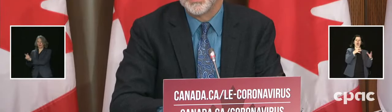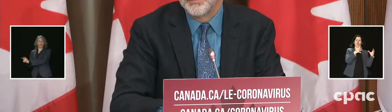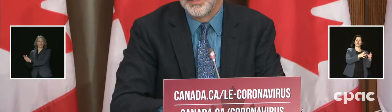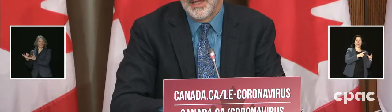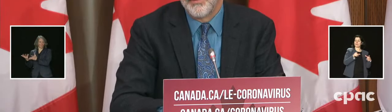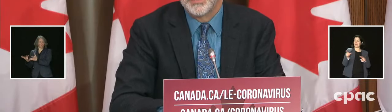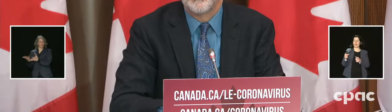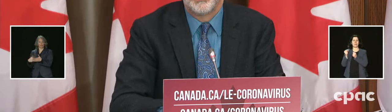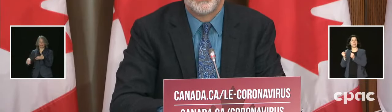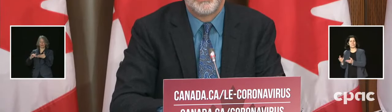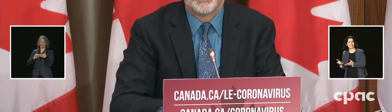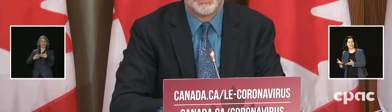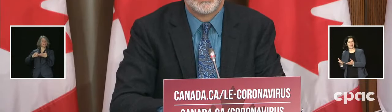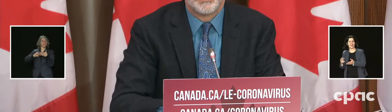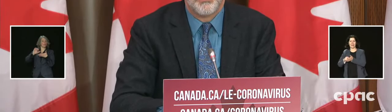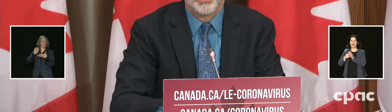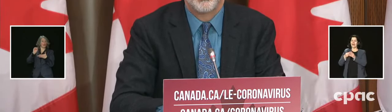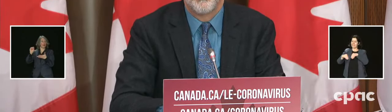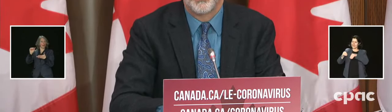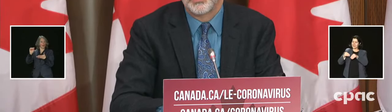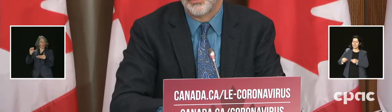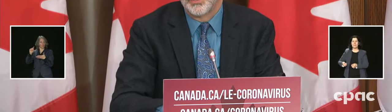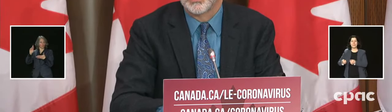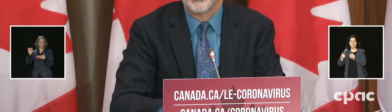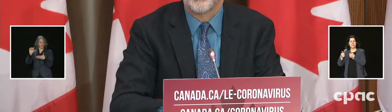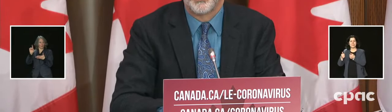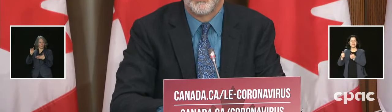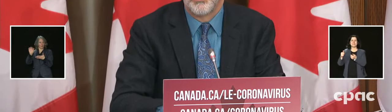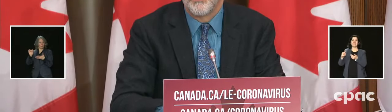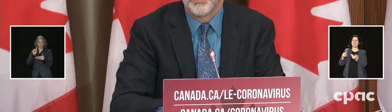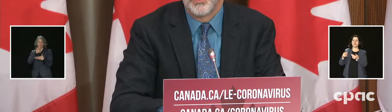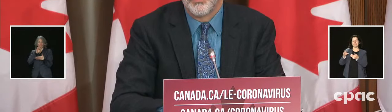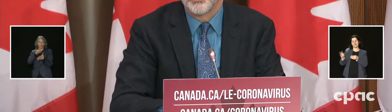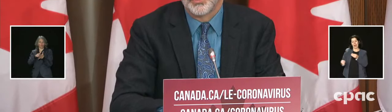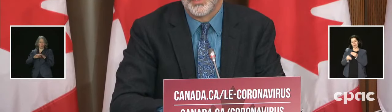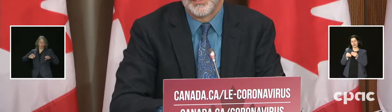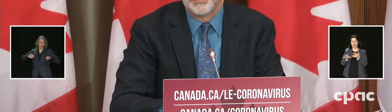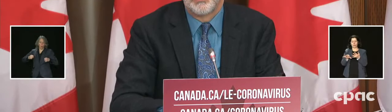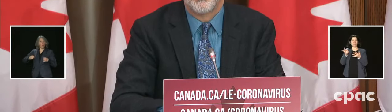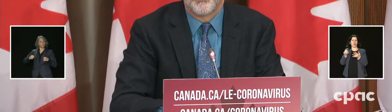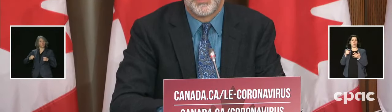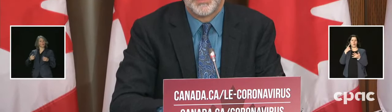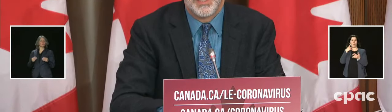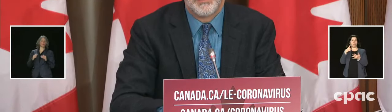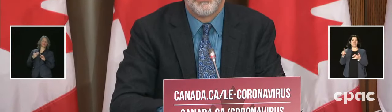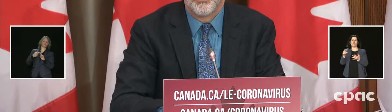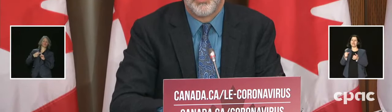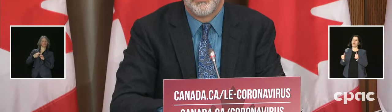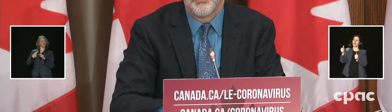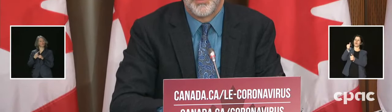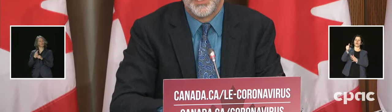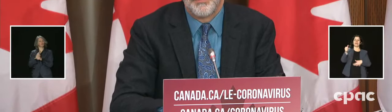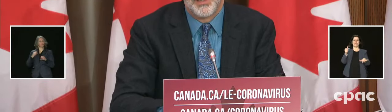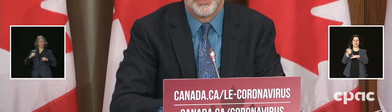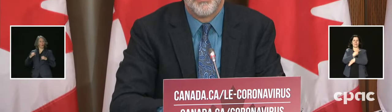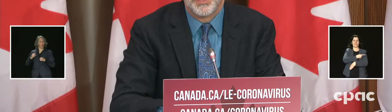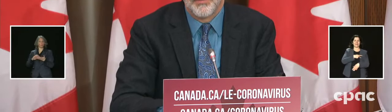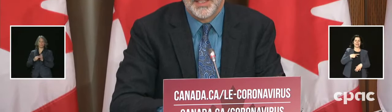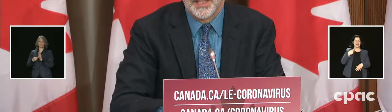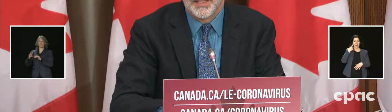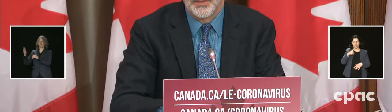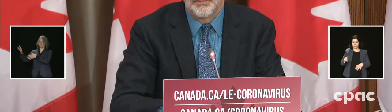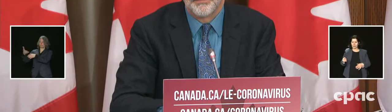la flexibilité, puis ça augmente le nombre d'options qui sont disponibles aux autorités là, provinciales pour mener à bien leur